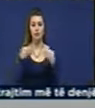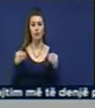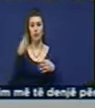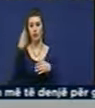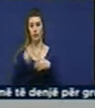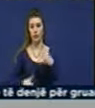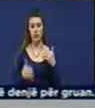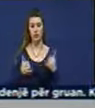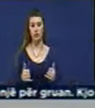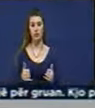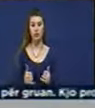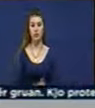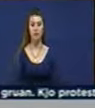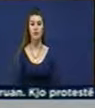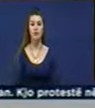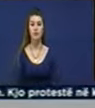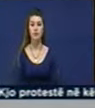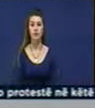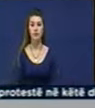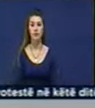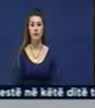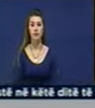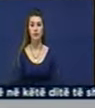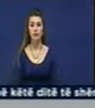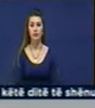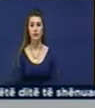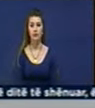për këtë seancë.